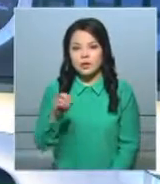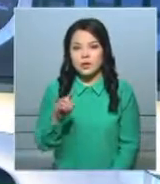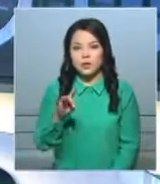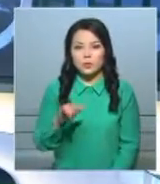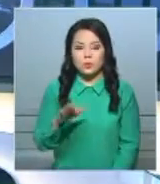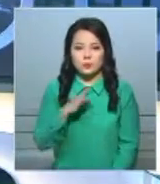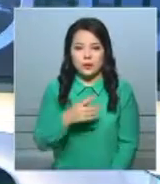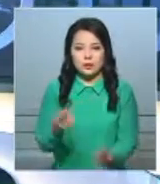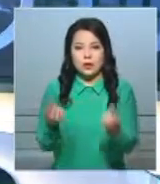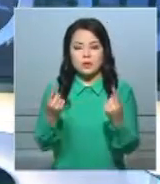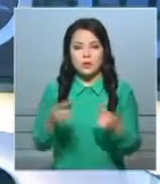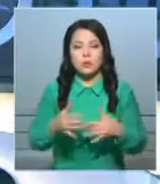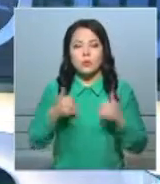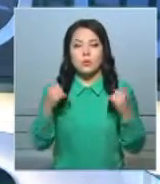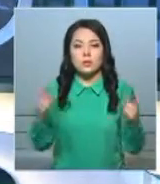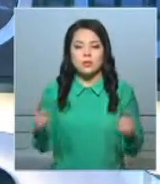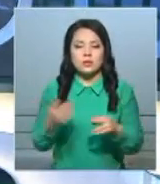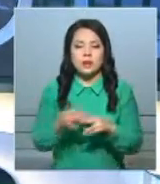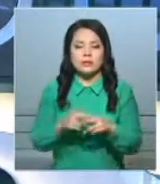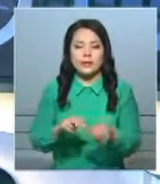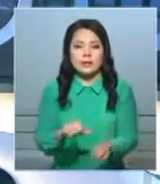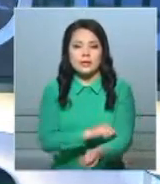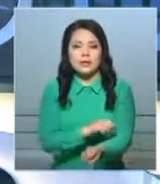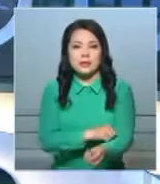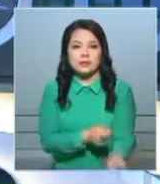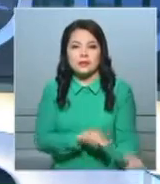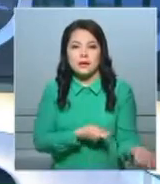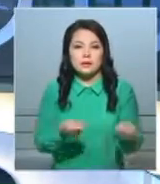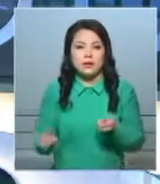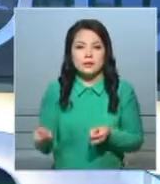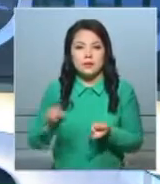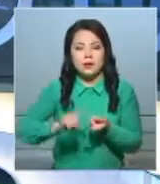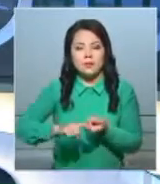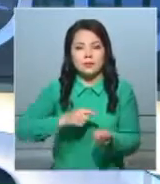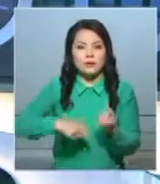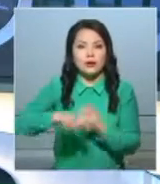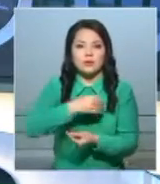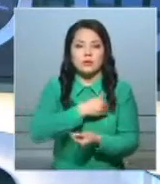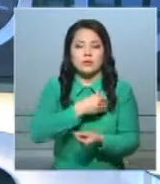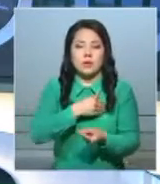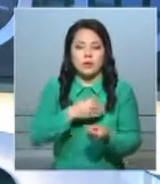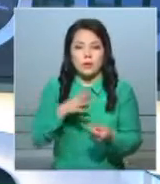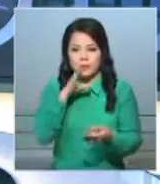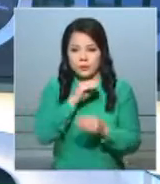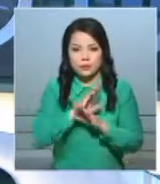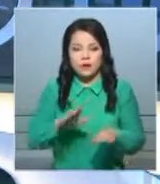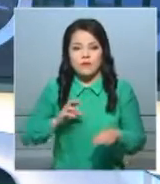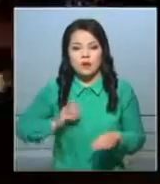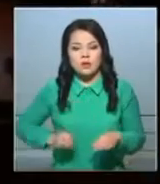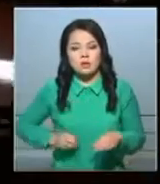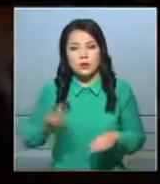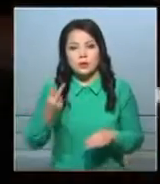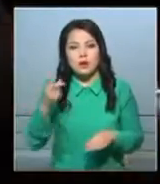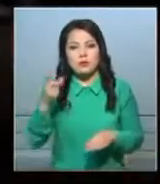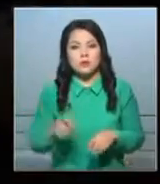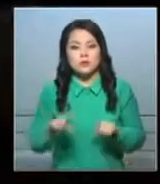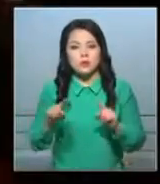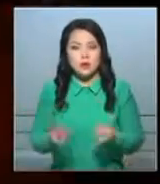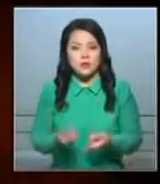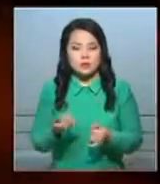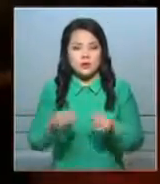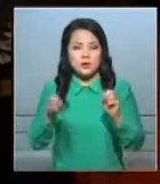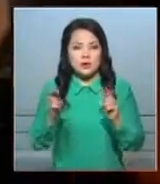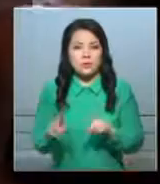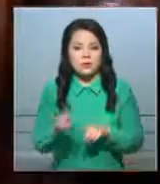Перуде ірі көлемде есірткі тасымалмен айналысқан екі француз азаматы қолға түсті. Олардың жанында жергілікті 4 азамат болған. Арнай жүргізілген